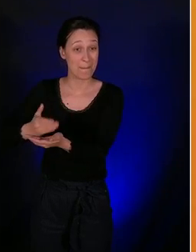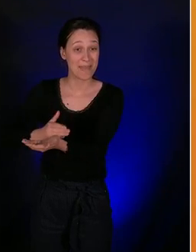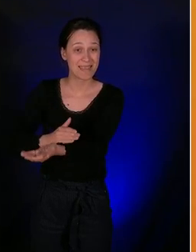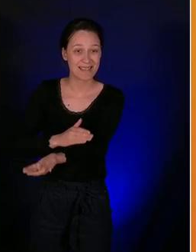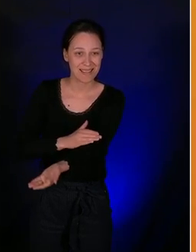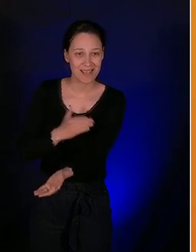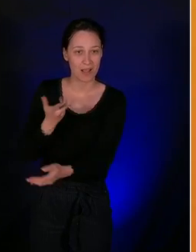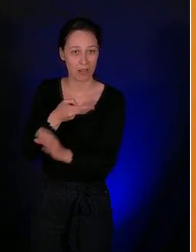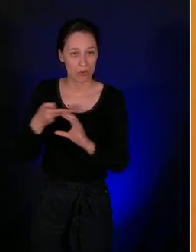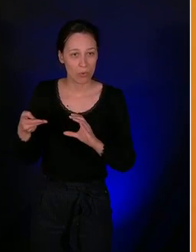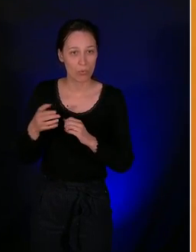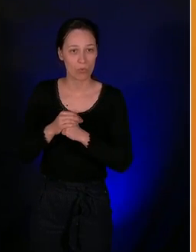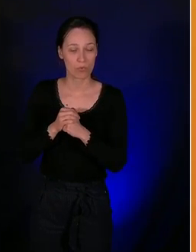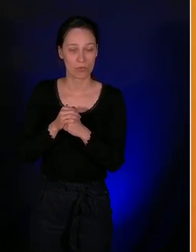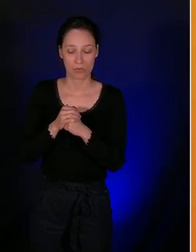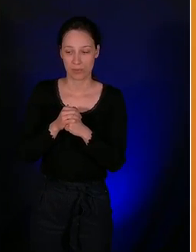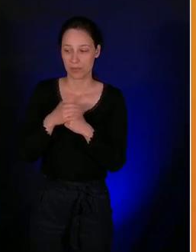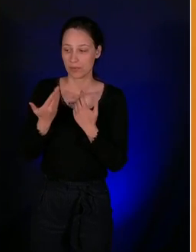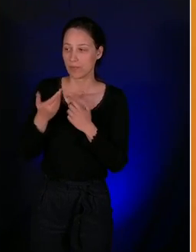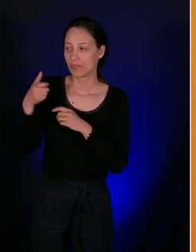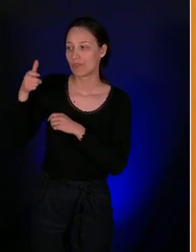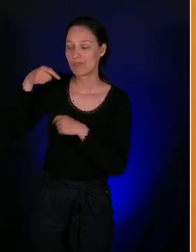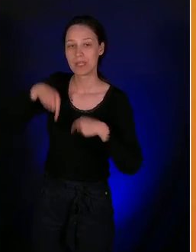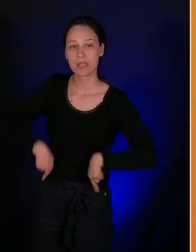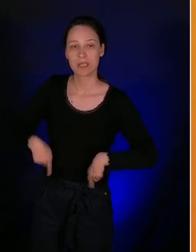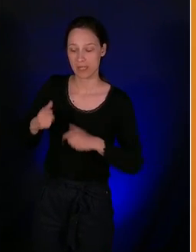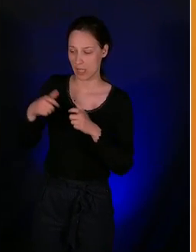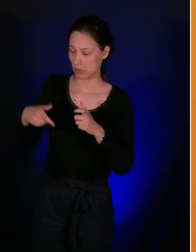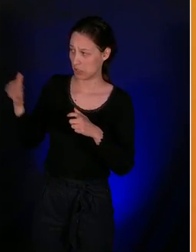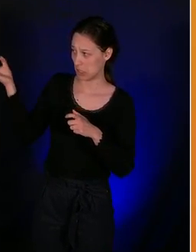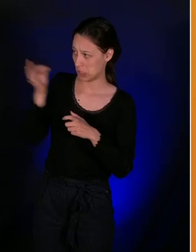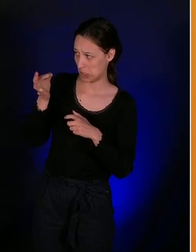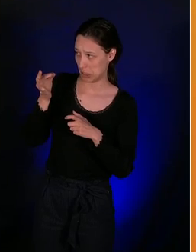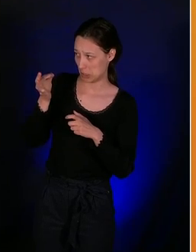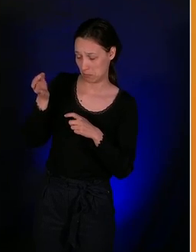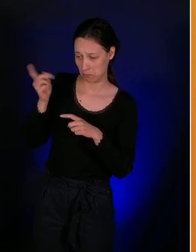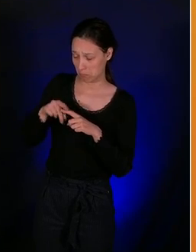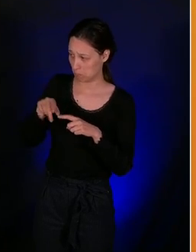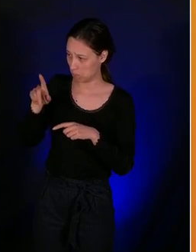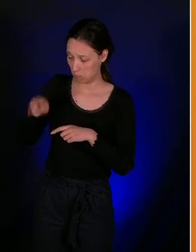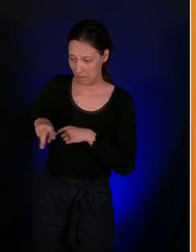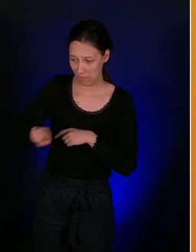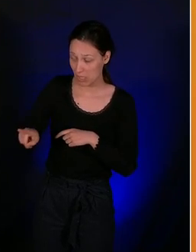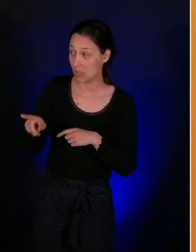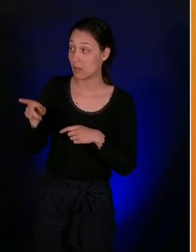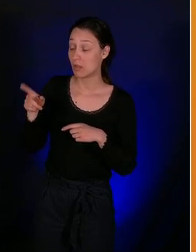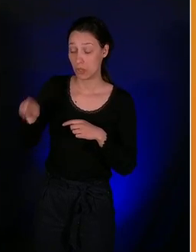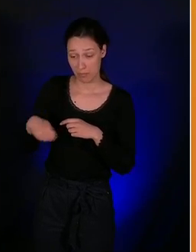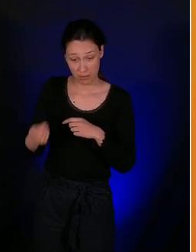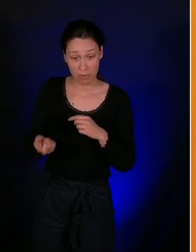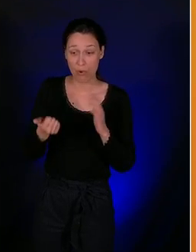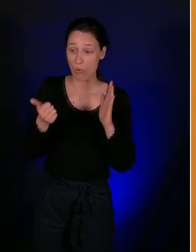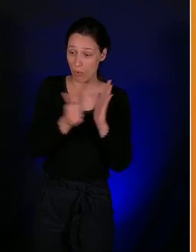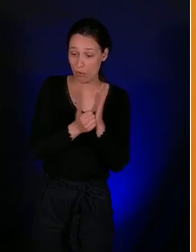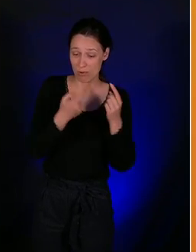de l'Industrie, il est du rôle de l'État d'imposer une maîtrise nationale des diverses